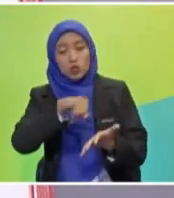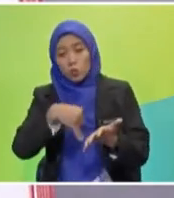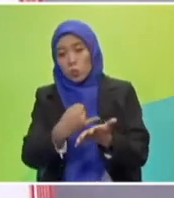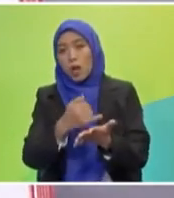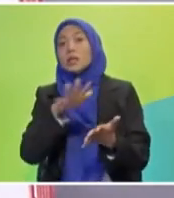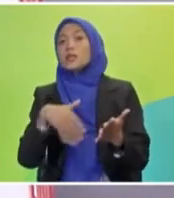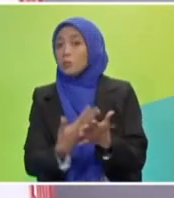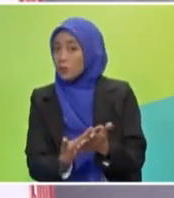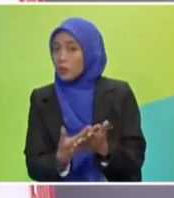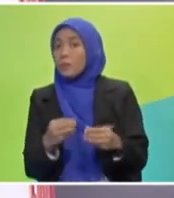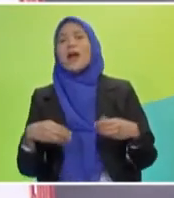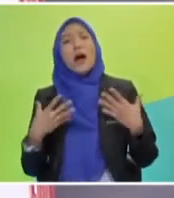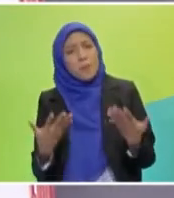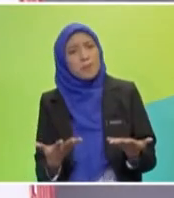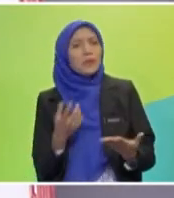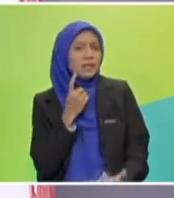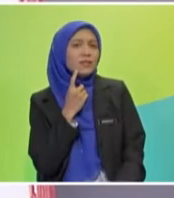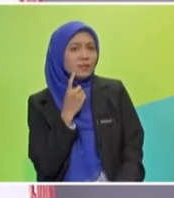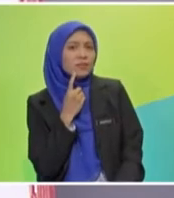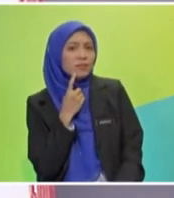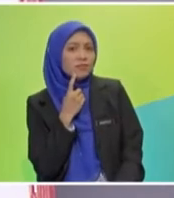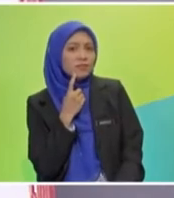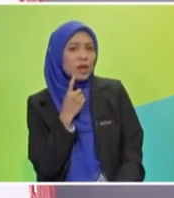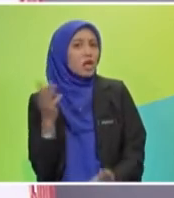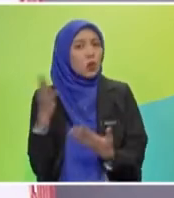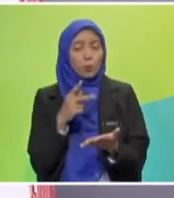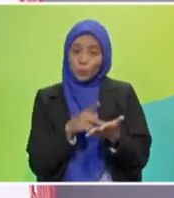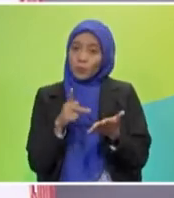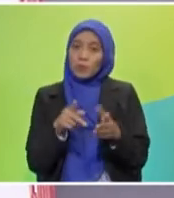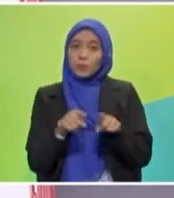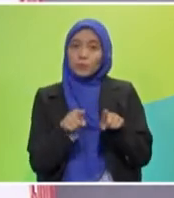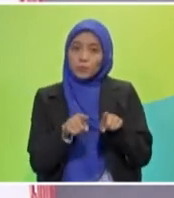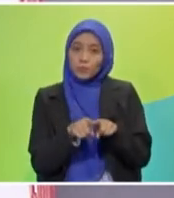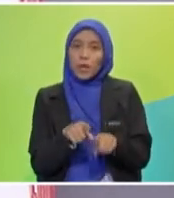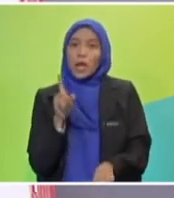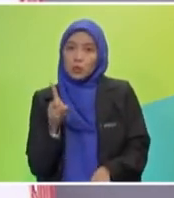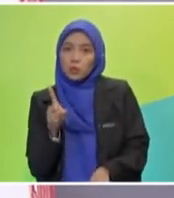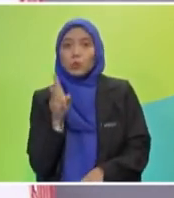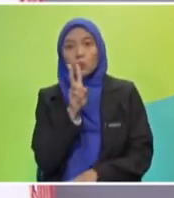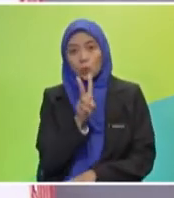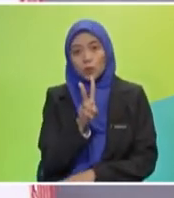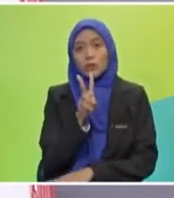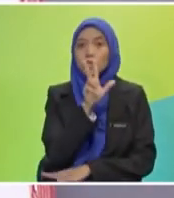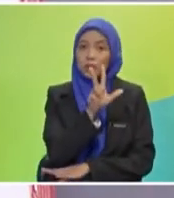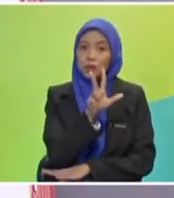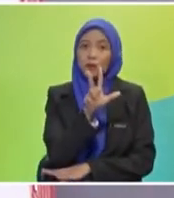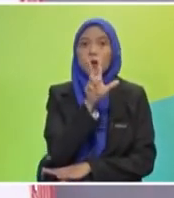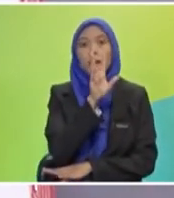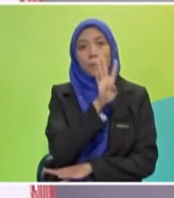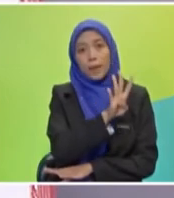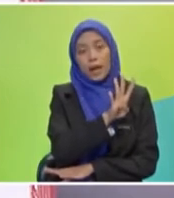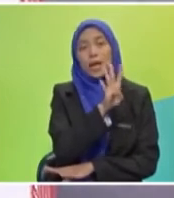dapat? Berapa ya murid-murid? Jom kira. Satu, dua, tiga,